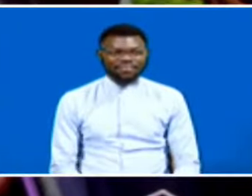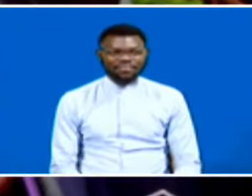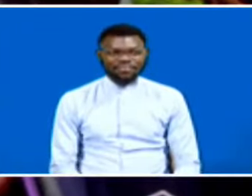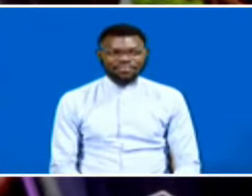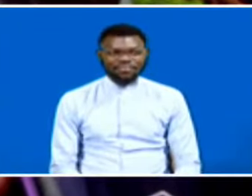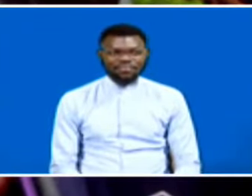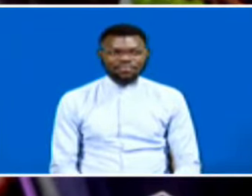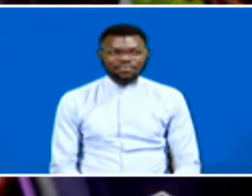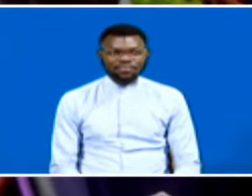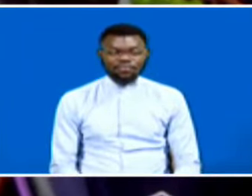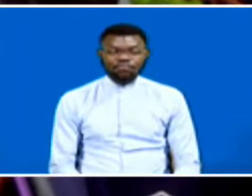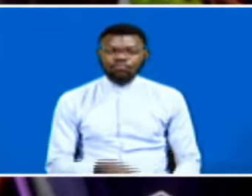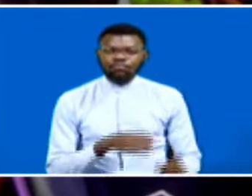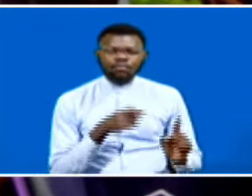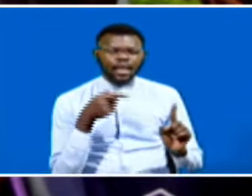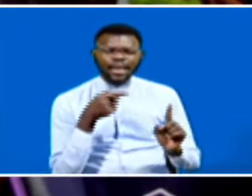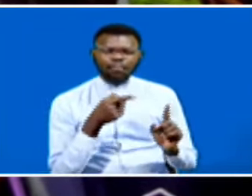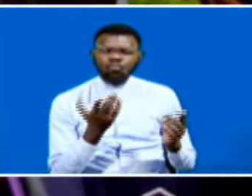to ensure that